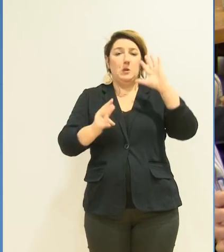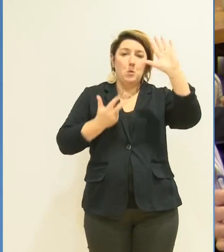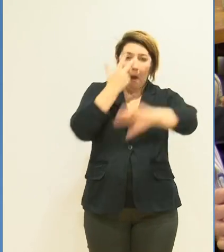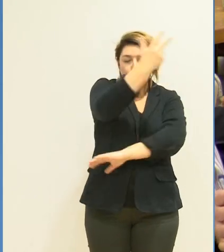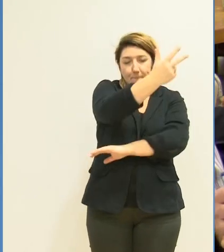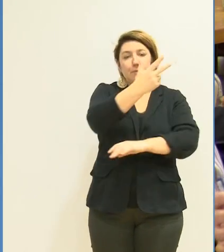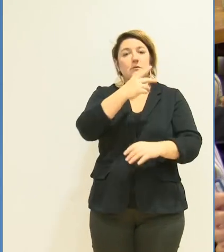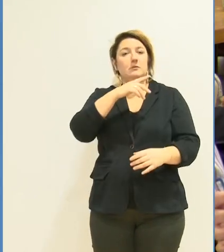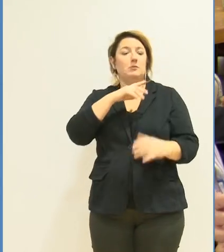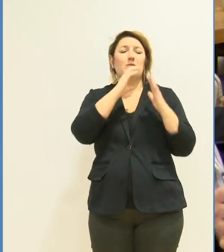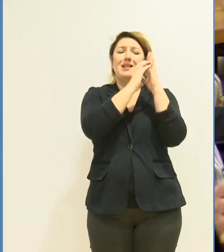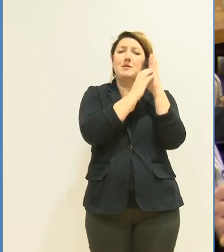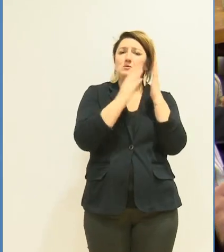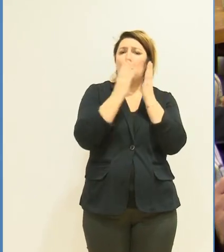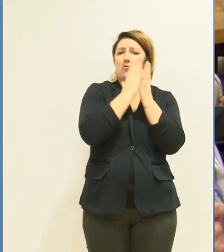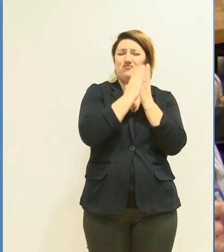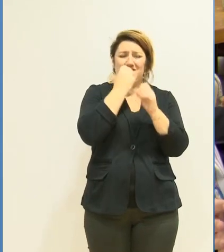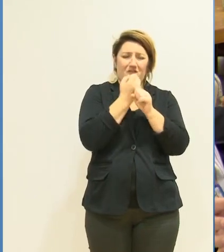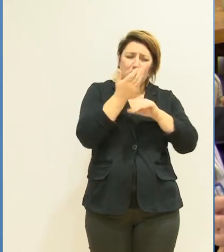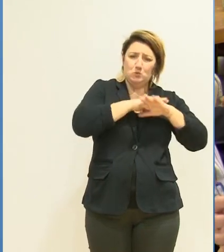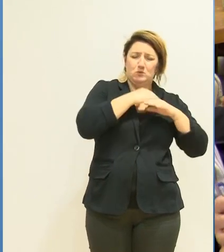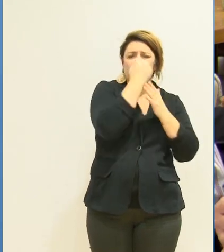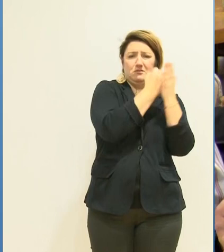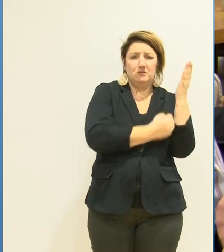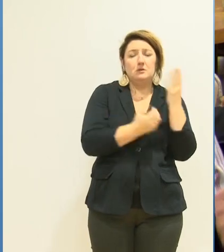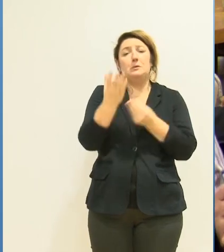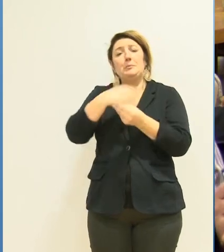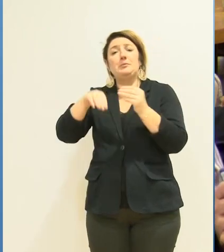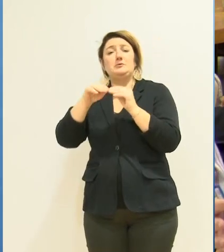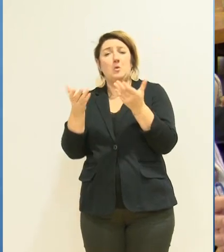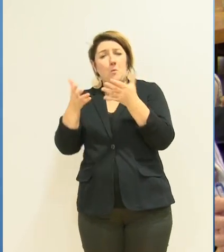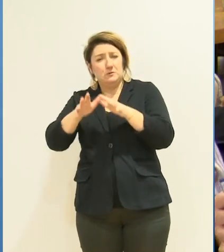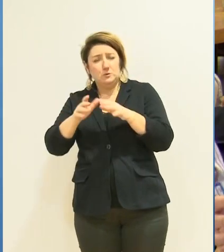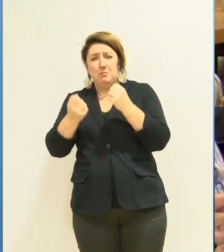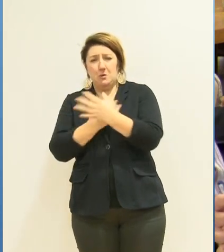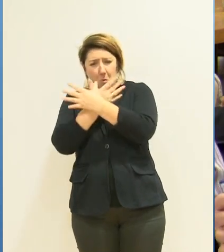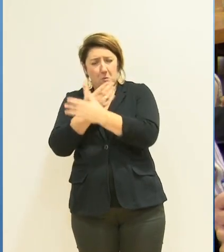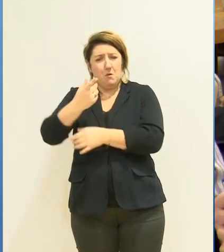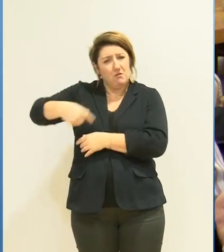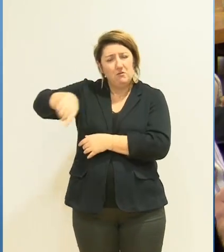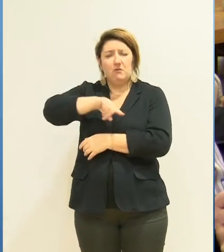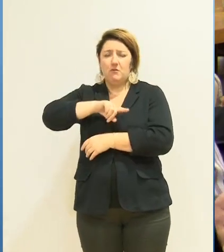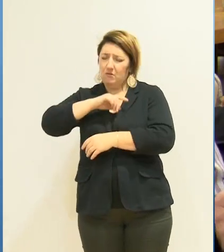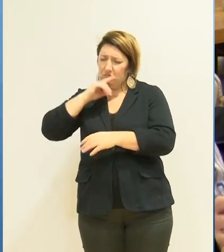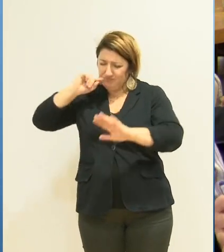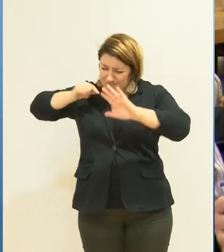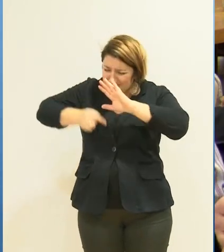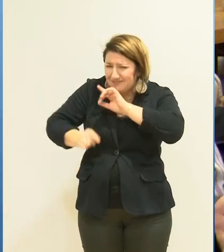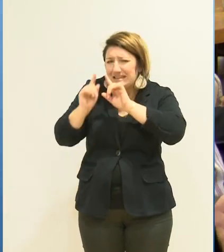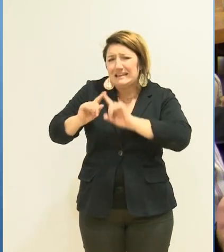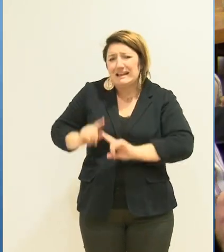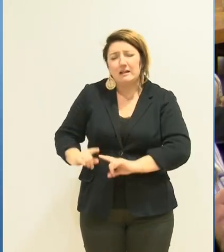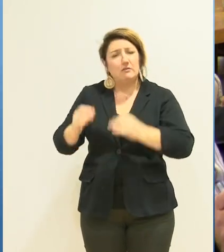de délibération mais plus que ça une commission métropolitaine nous avons vraiment pris le temps d'aller à fond pour justement